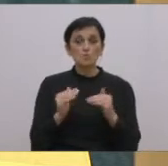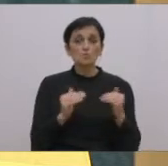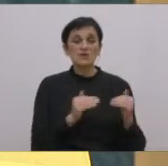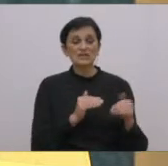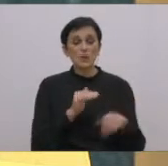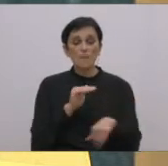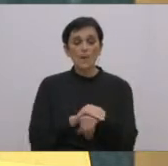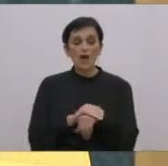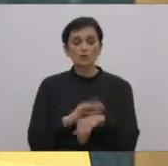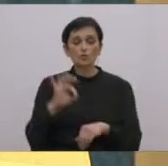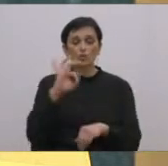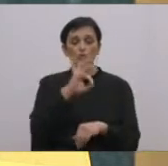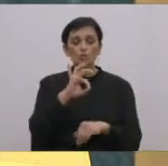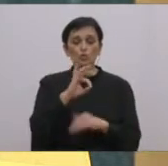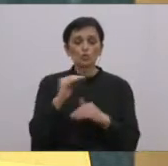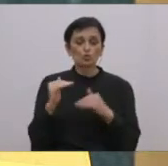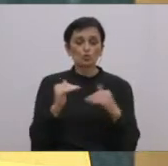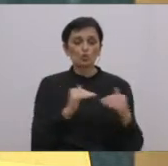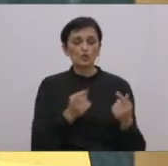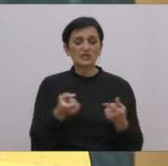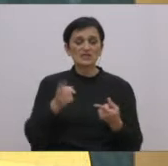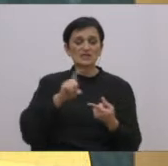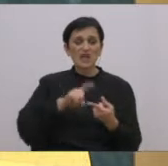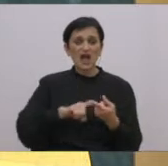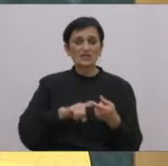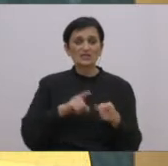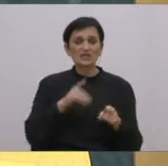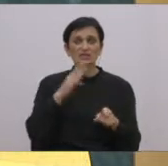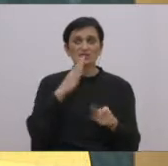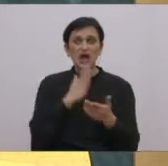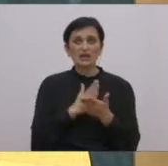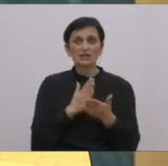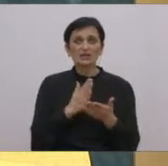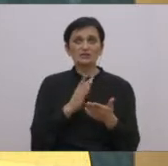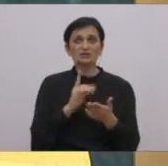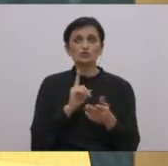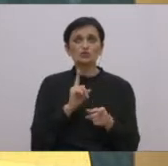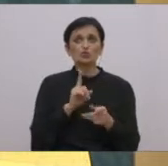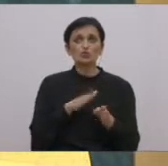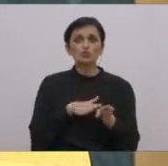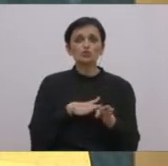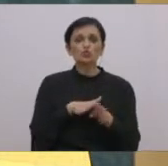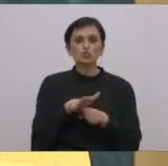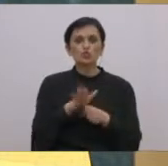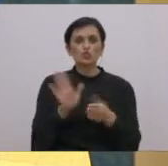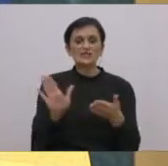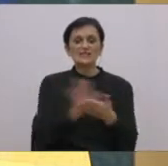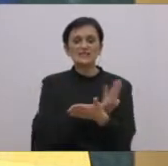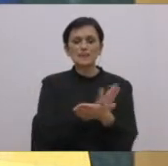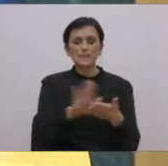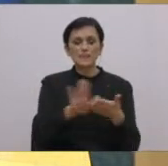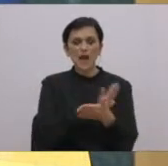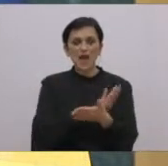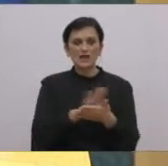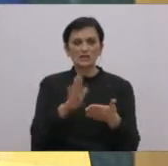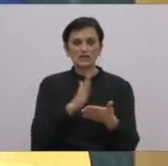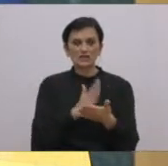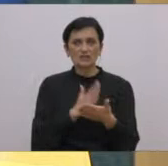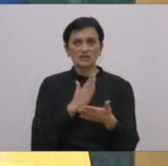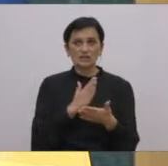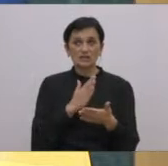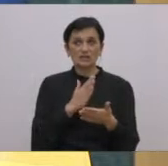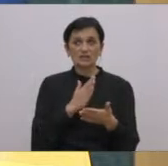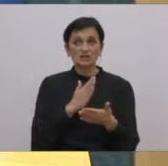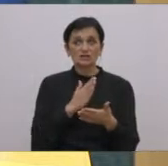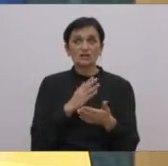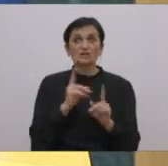ფაქტიურად ნულამდე დაყვანილი ზეგავლენა, რაც უკვე ნაჟურ წლებთან დაკავშირებით არის, ანუ სრული, ასე ვთქვათ, წმენდით არის წარმოდგენილი, აღნიშნული